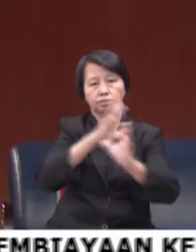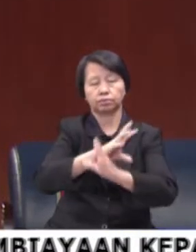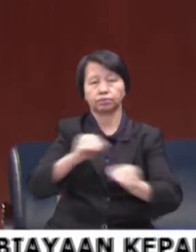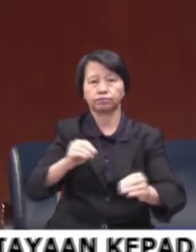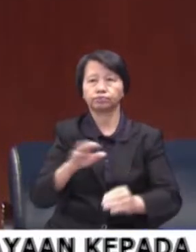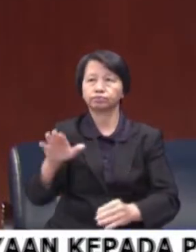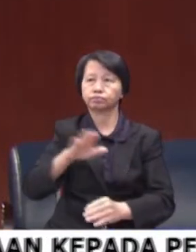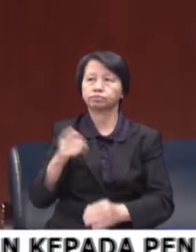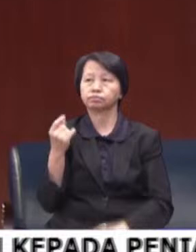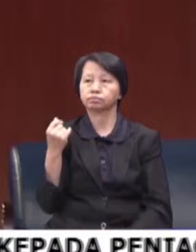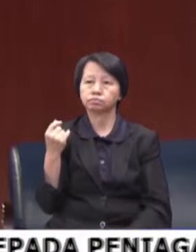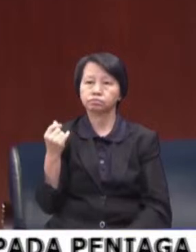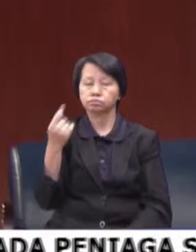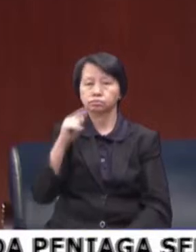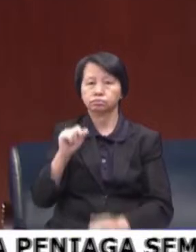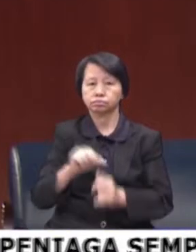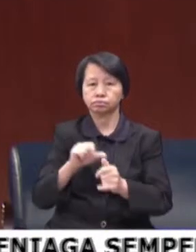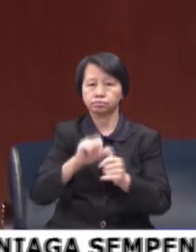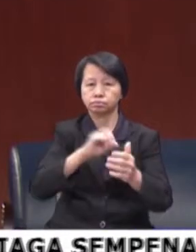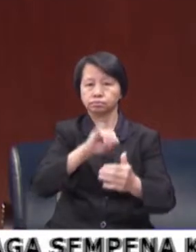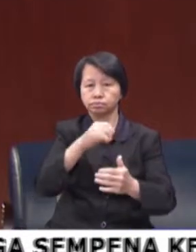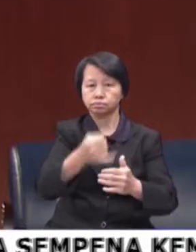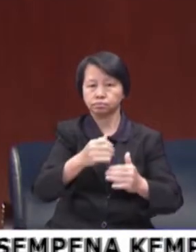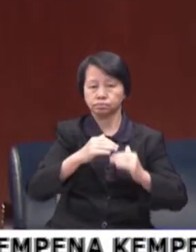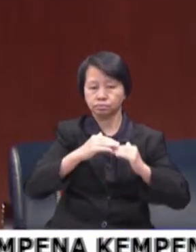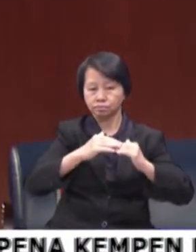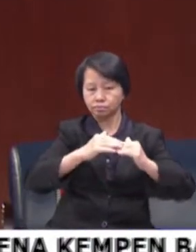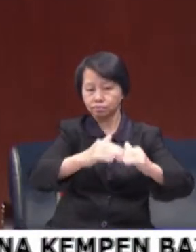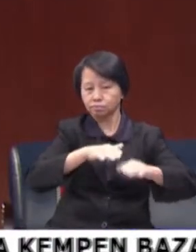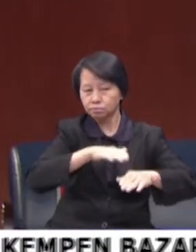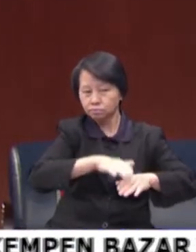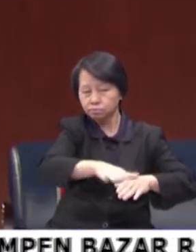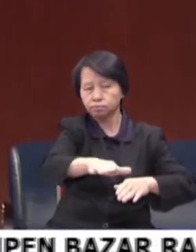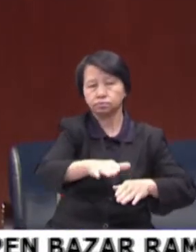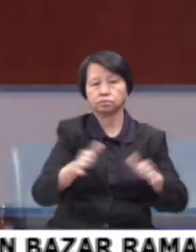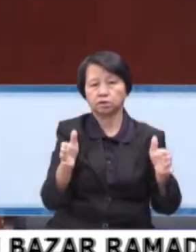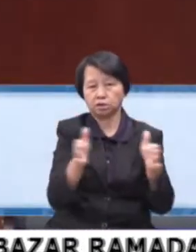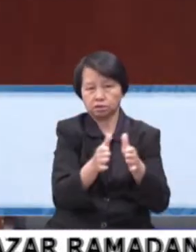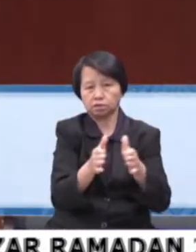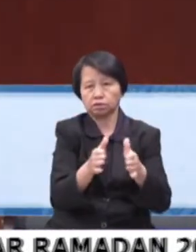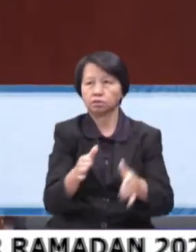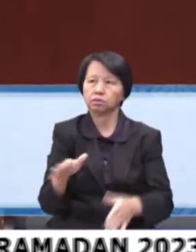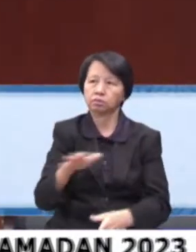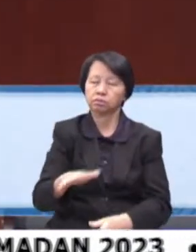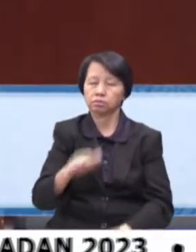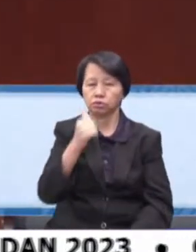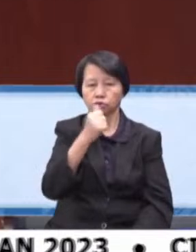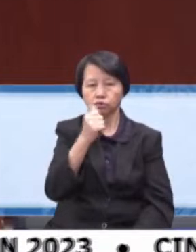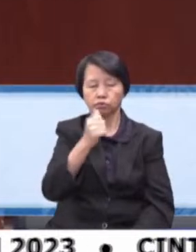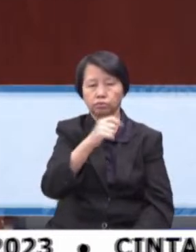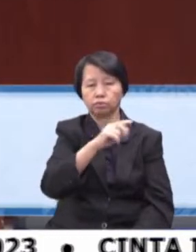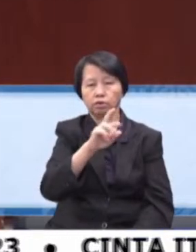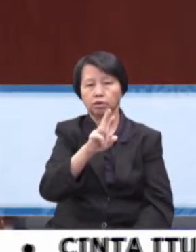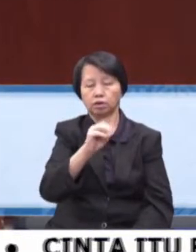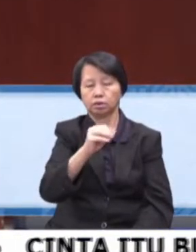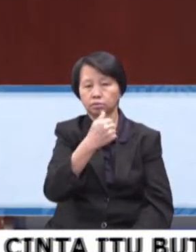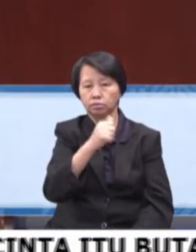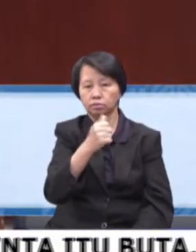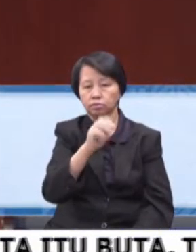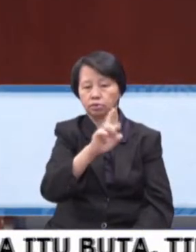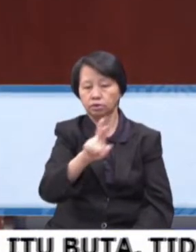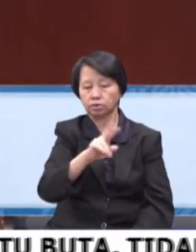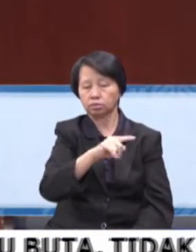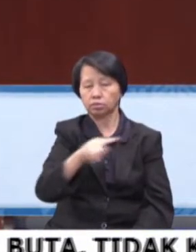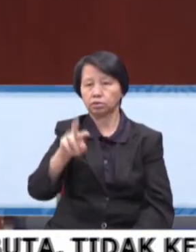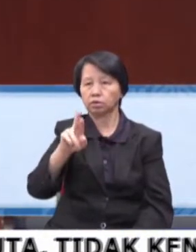anggaran kos bagi setiap projek penyelenggaraan berskala kecil adalah antara 10 RM 10.000